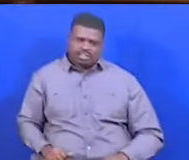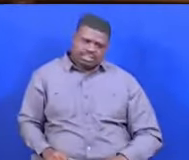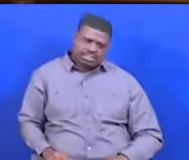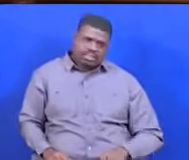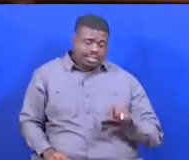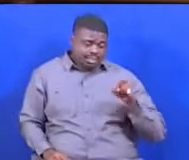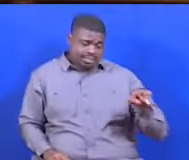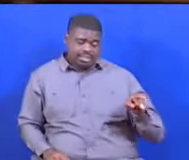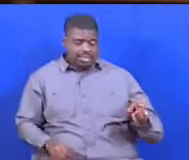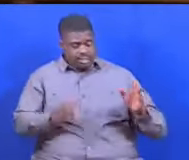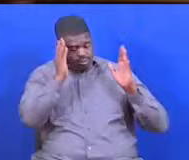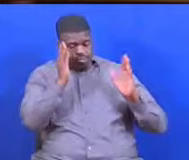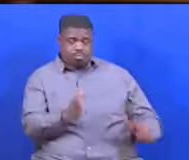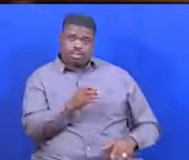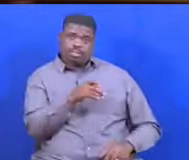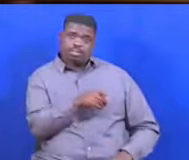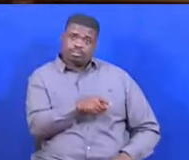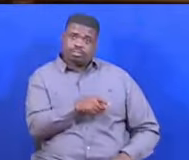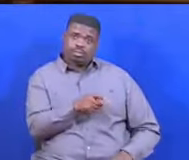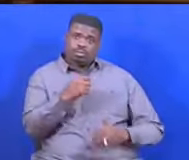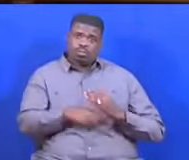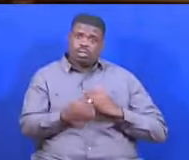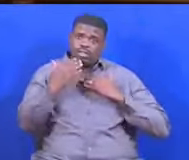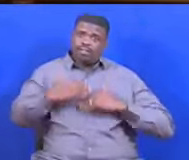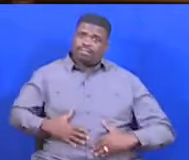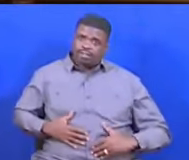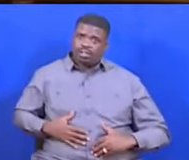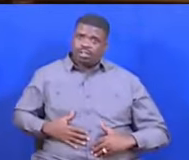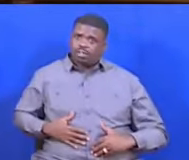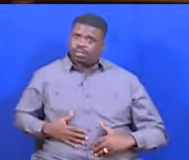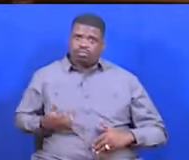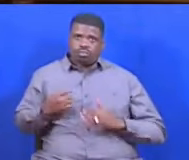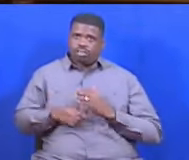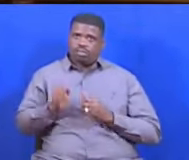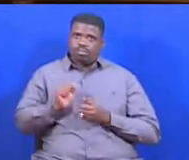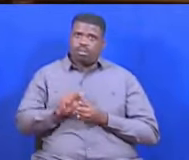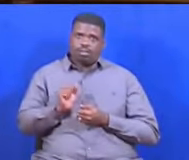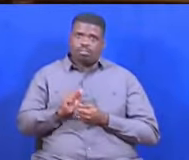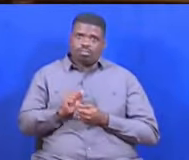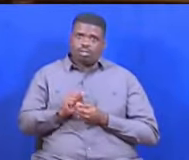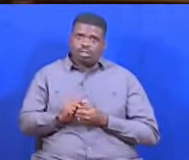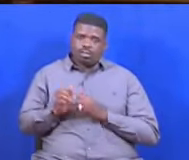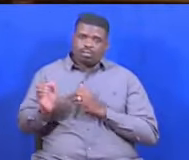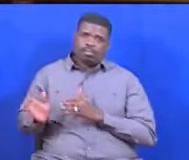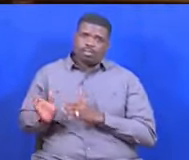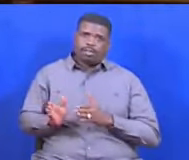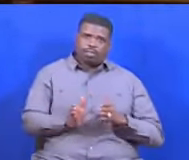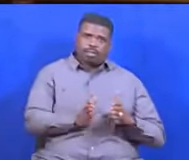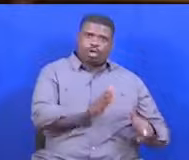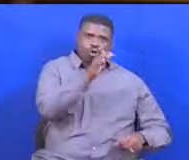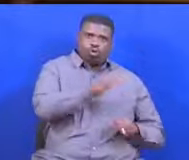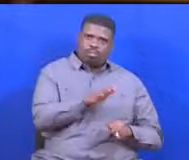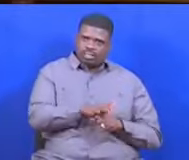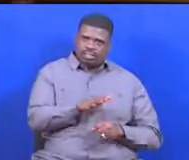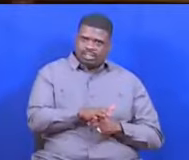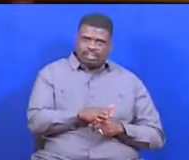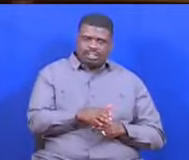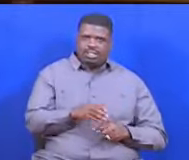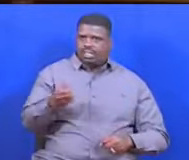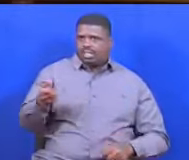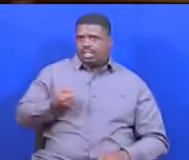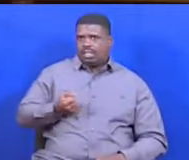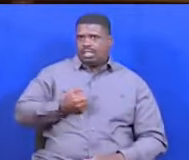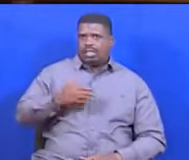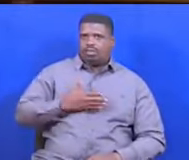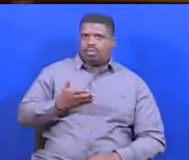Hii mheshimiwa, lazima tu kwenye afya tusilete mambo ya mipango mingi. Hata dada yangu